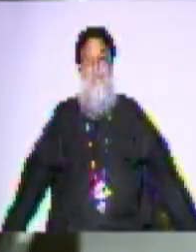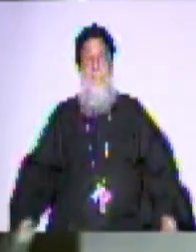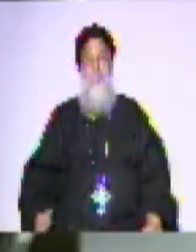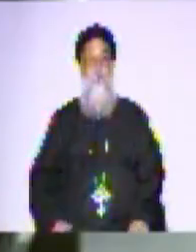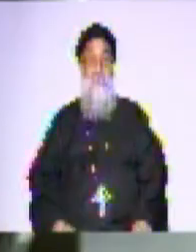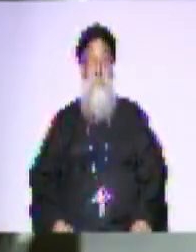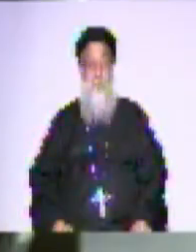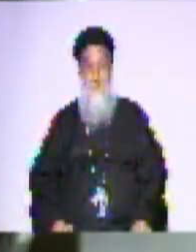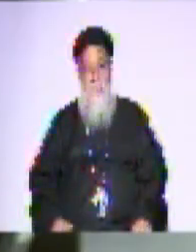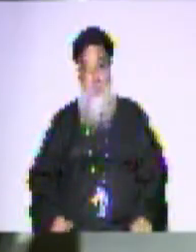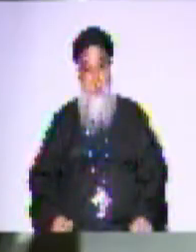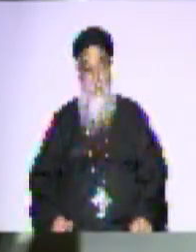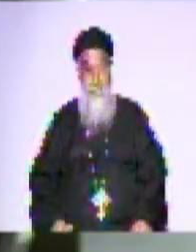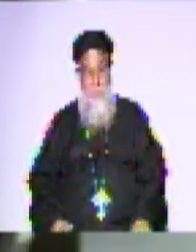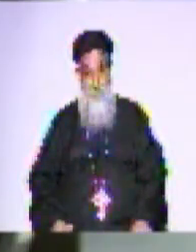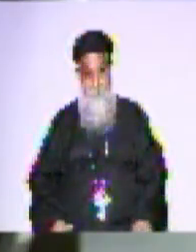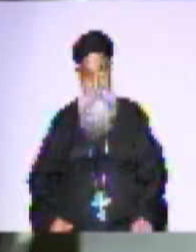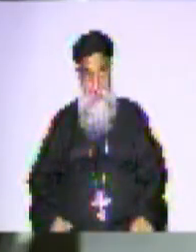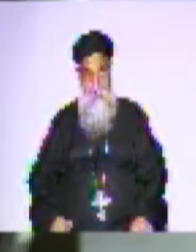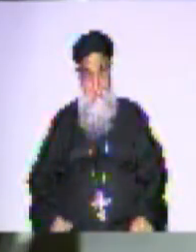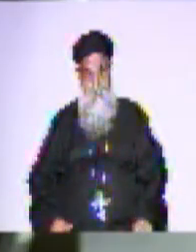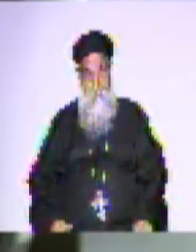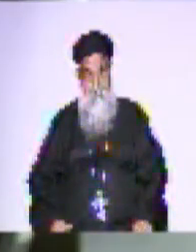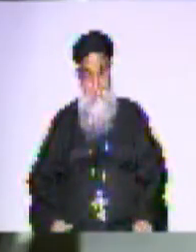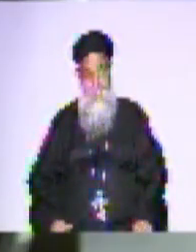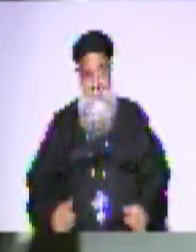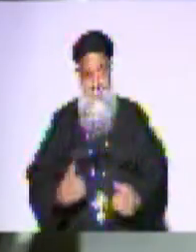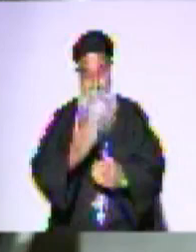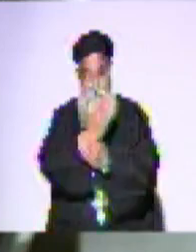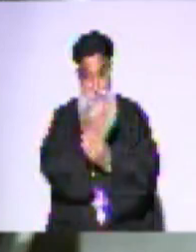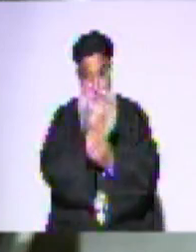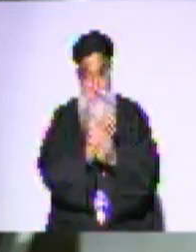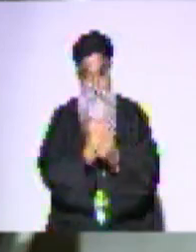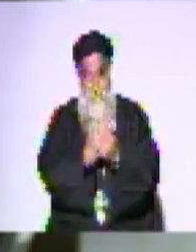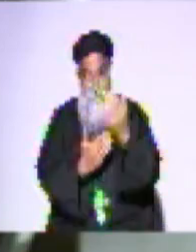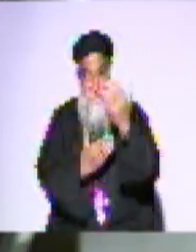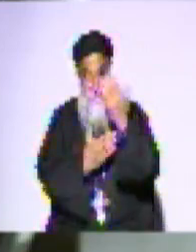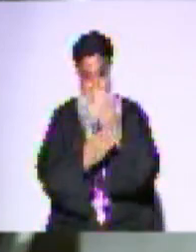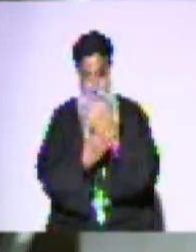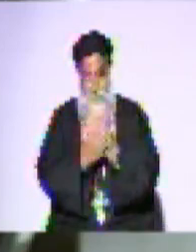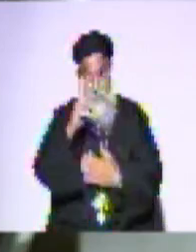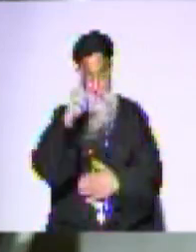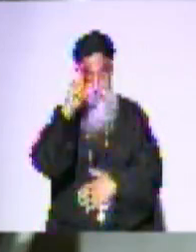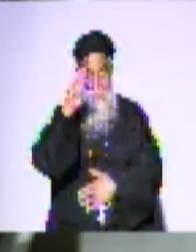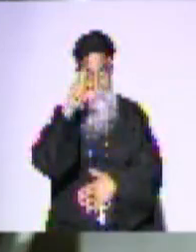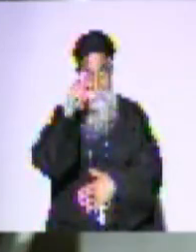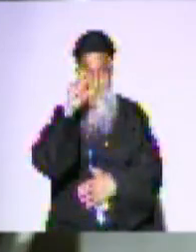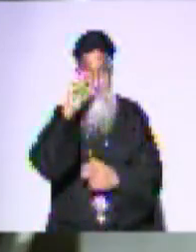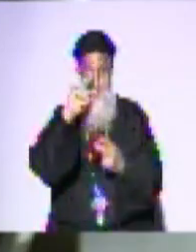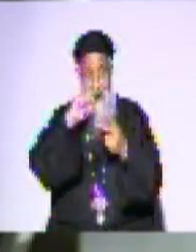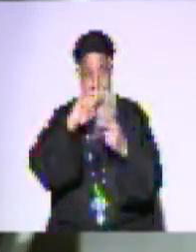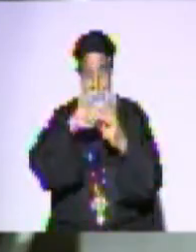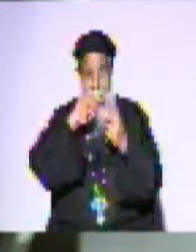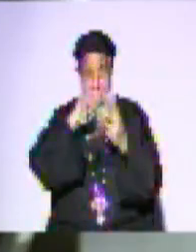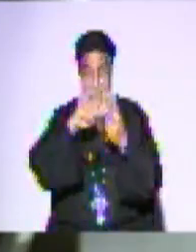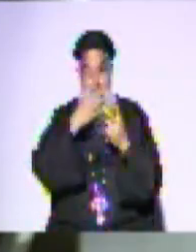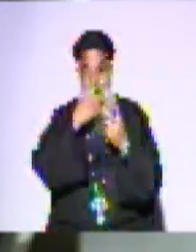اصل الـ الـ الـ الولاده الجديده من الماء والروح